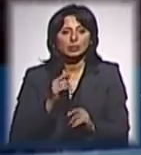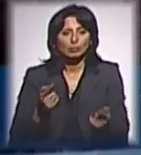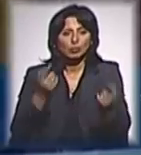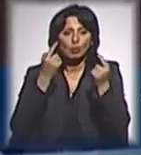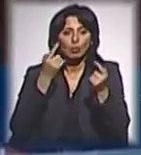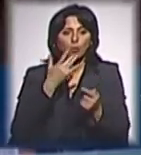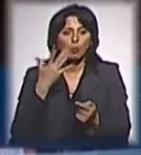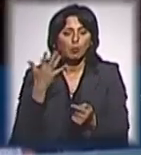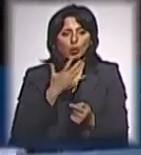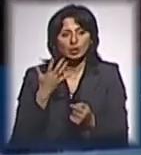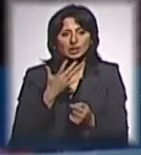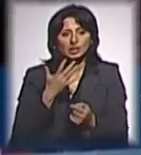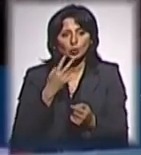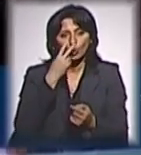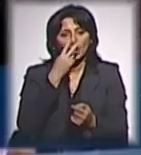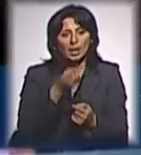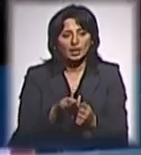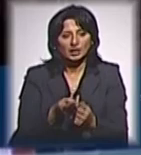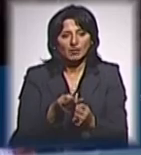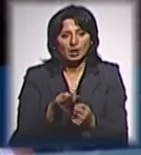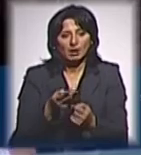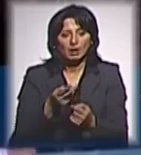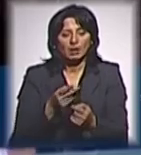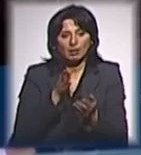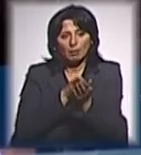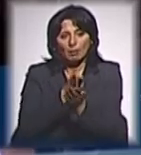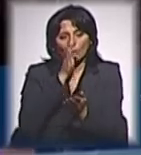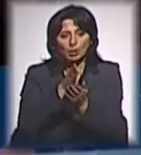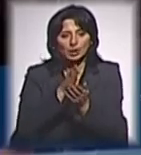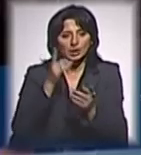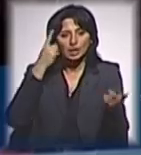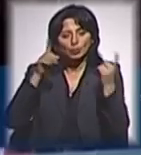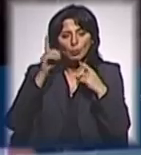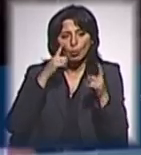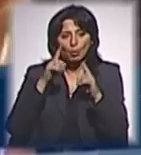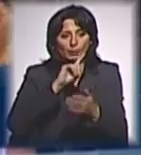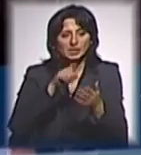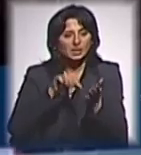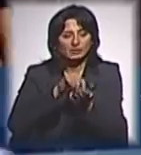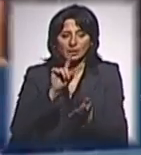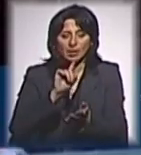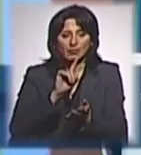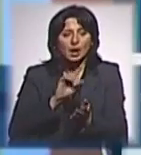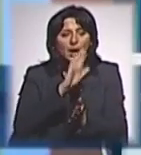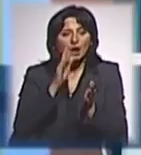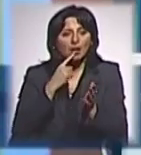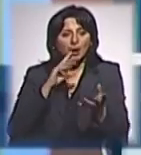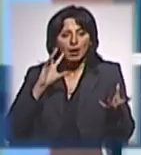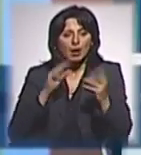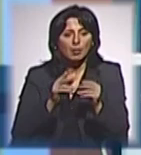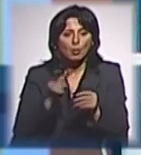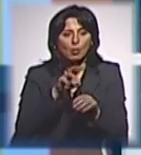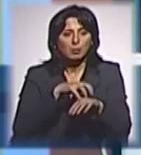გლობალური პოლიტიკური, ასე ვთქვათ, ხედვების, ორიენტირების, იდეოლოგიების საკითხი დგება. და საერთო მაინც რა იყო ამ ორ